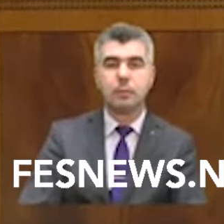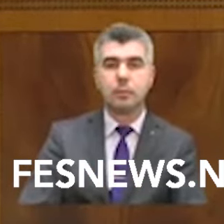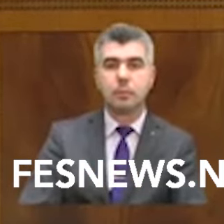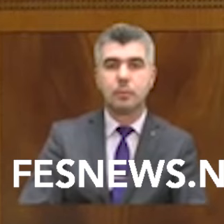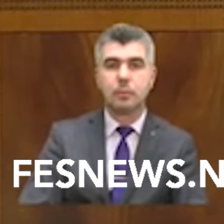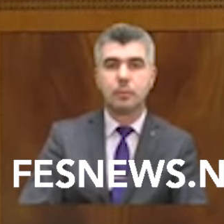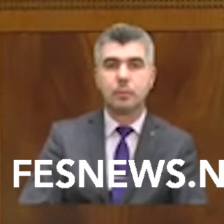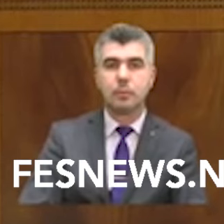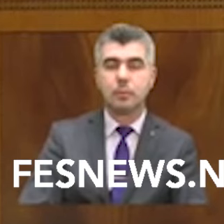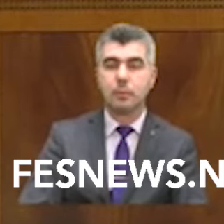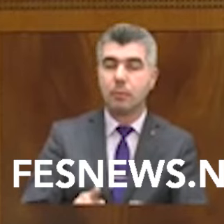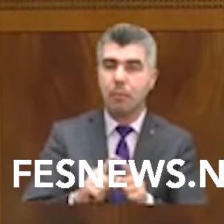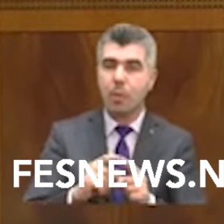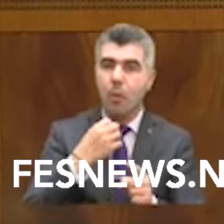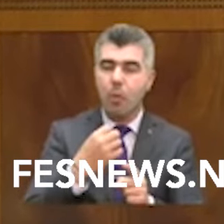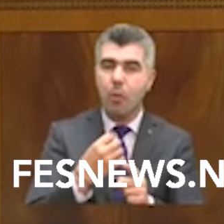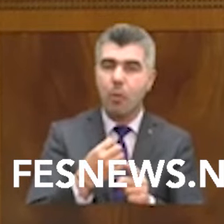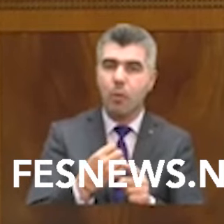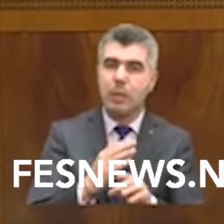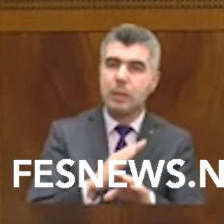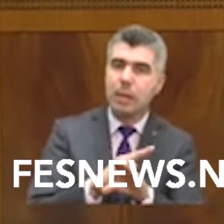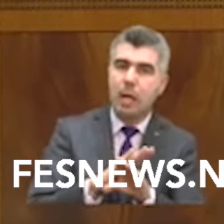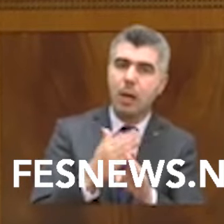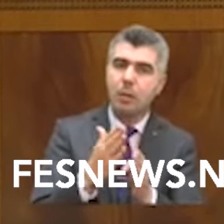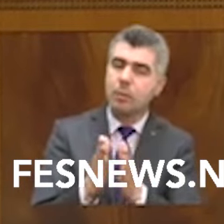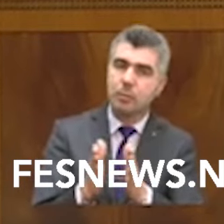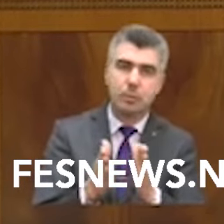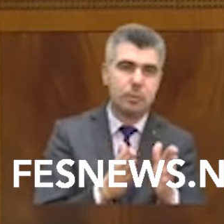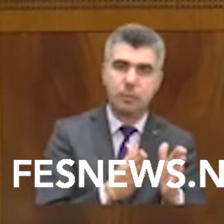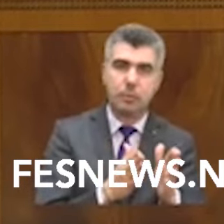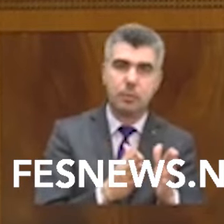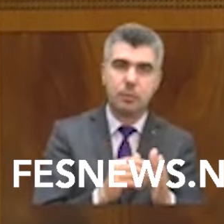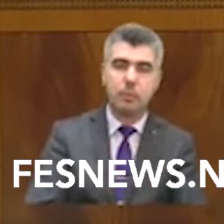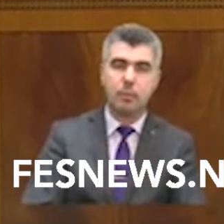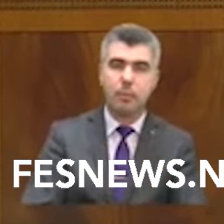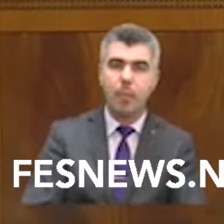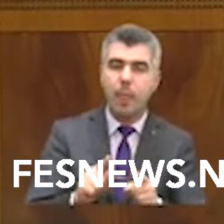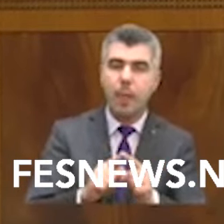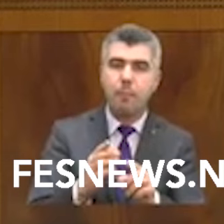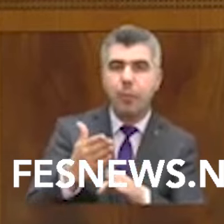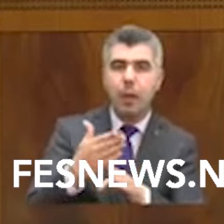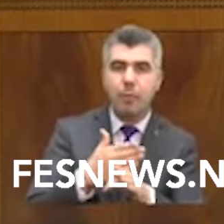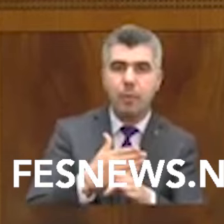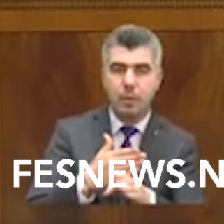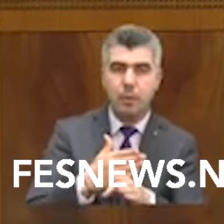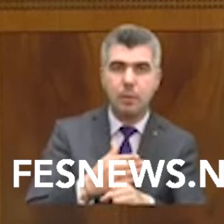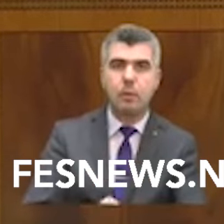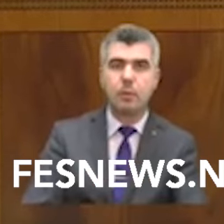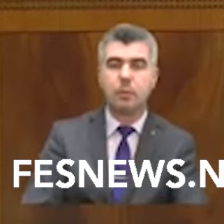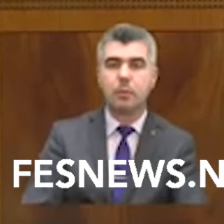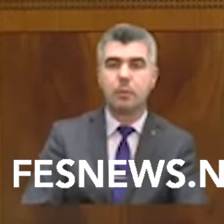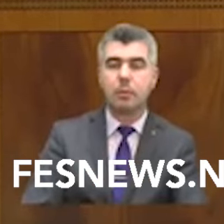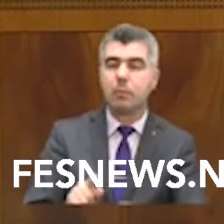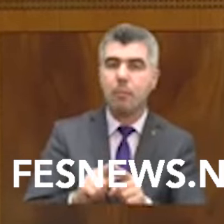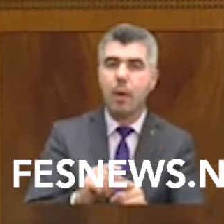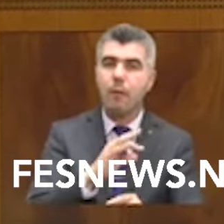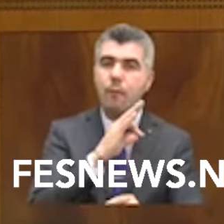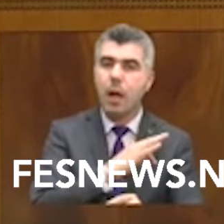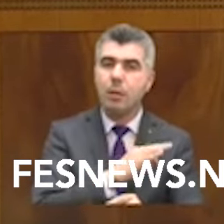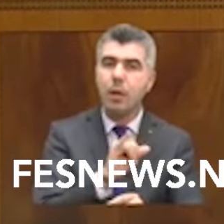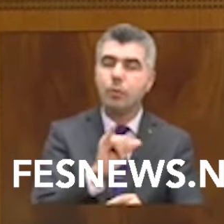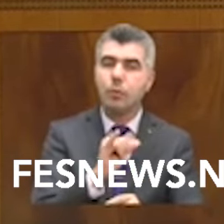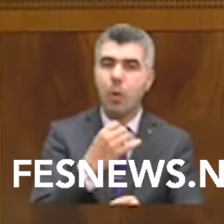اما لي كريتيك ديال سميتو، حنا انا سمحوا لي انا لا دانيير فول الخطا اللي فات، انا الهدف ديالي والكلمه